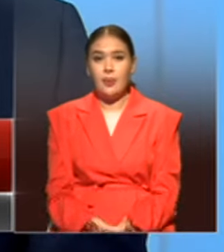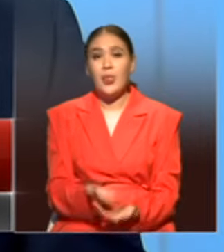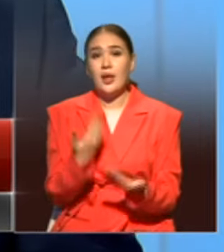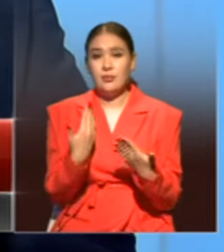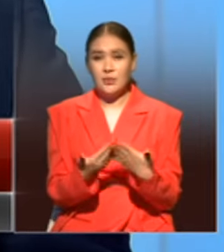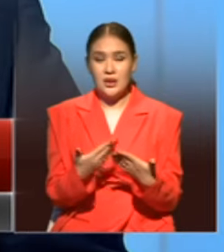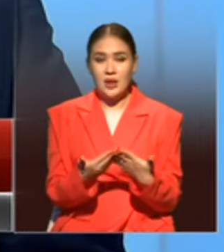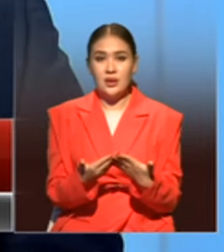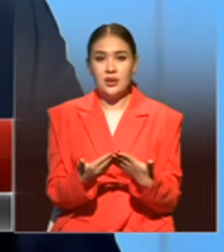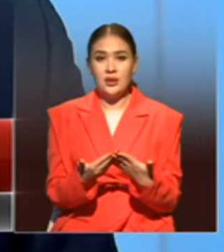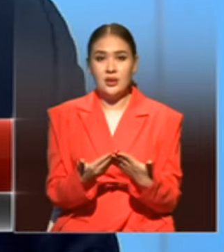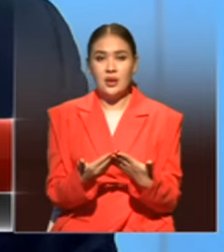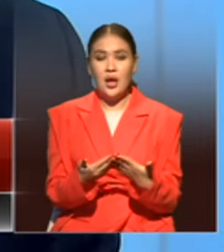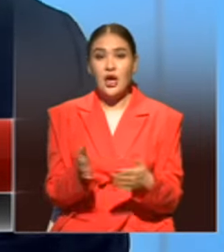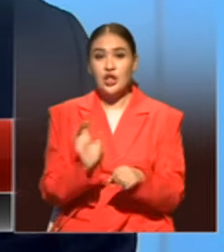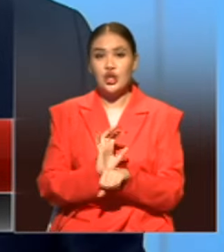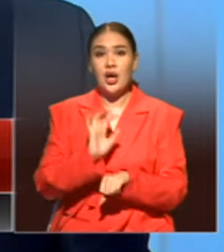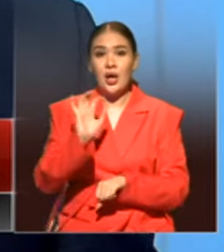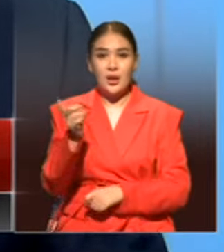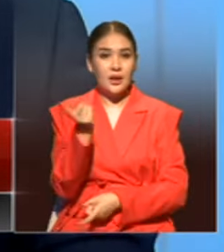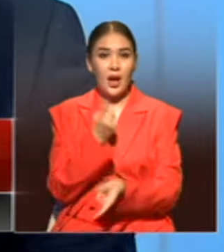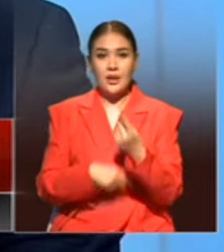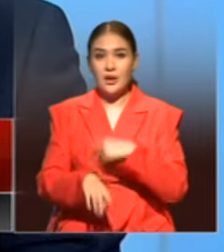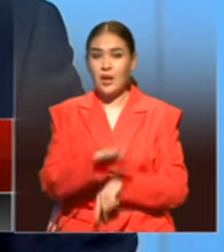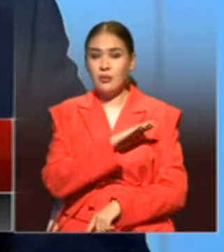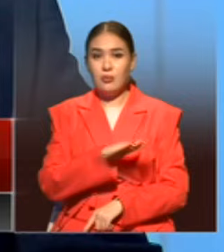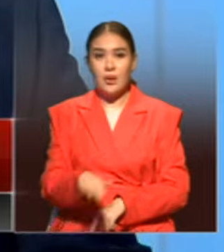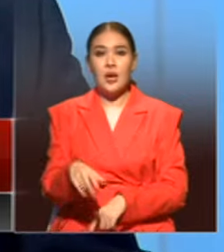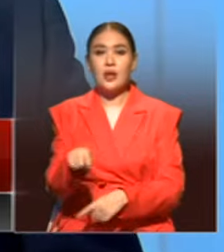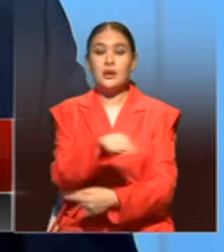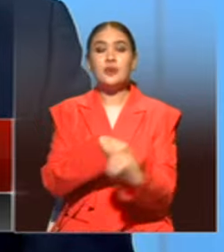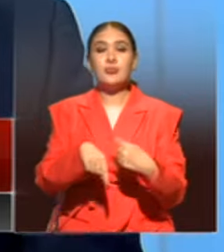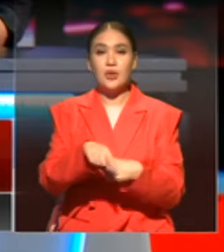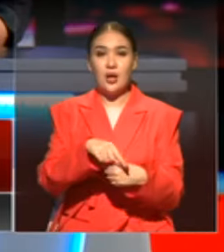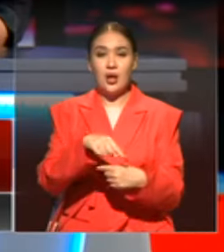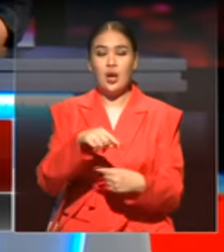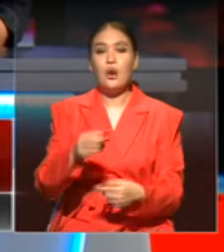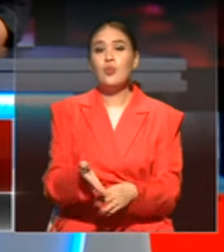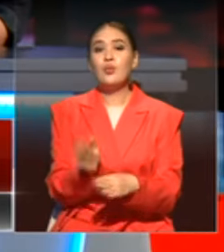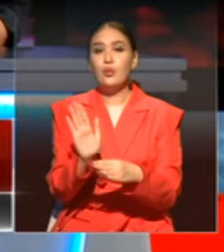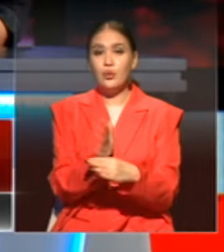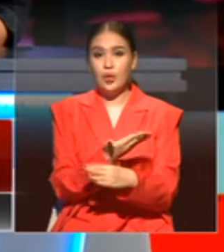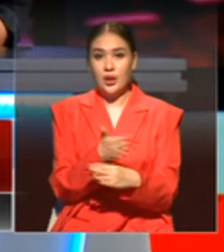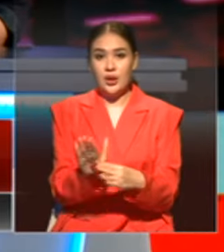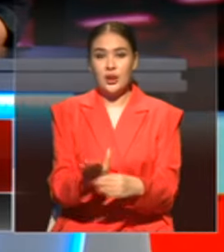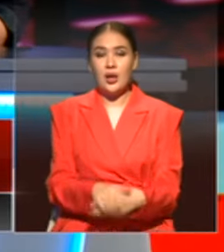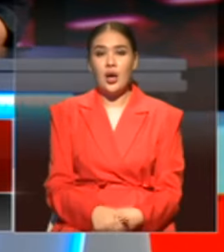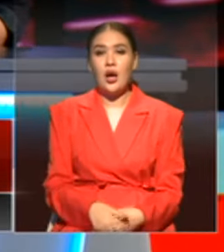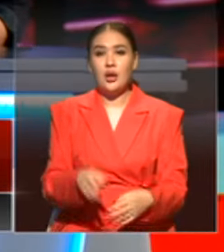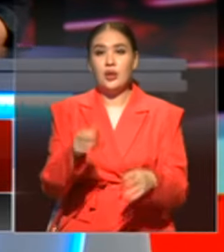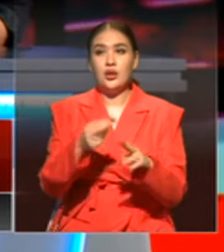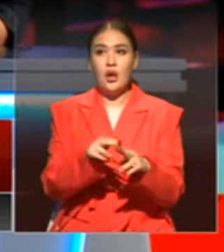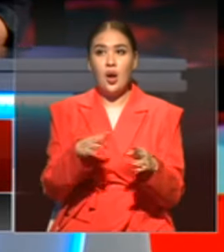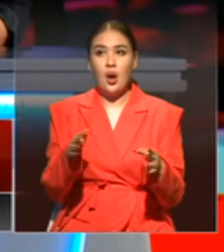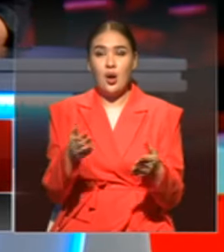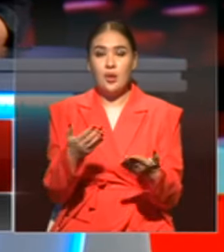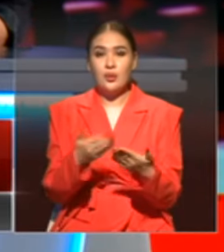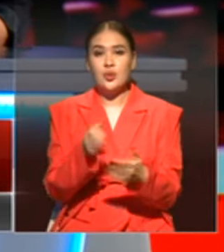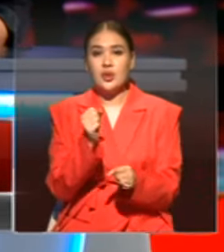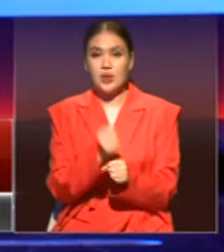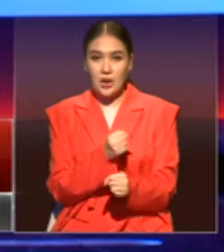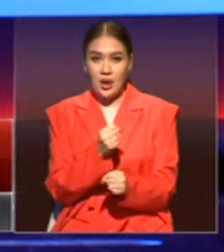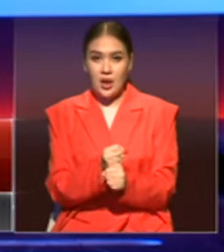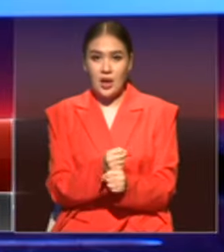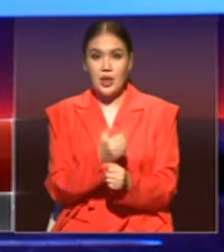қоқыс шығаратын ұйым бір, бірақ қайталама шикізатты жинайтын кәсіпорындар да бар, ол бөлек. Өзіндік құны бар дедіңіз ғой, өзіндік құны